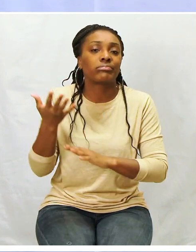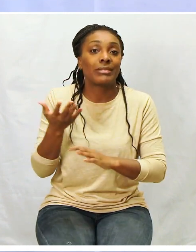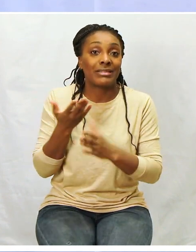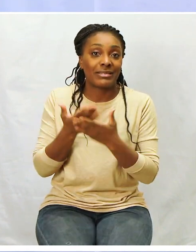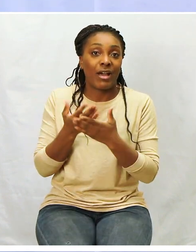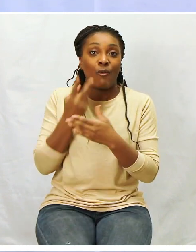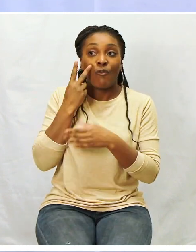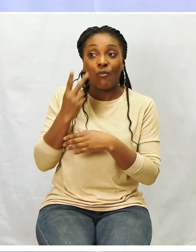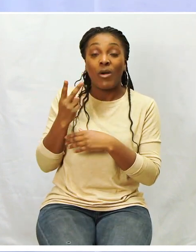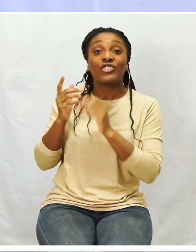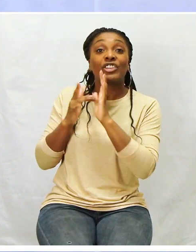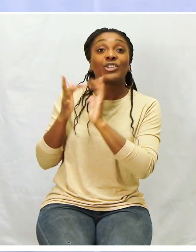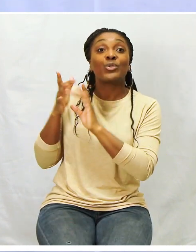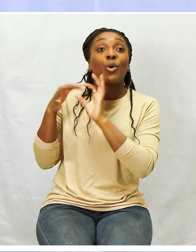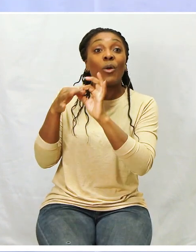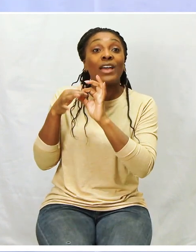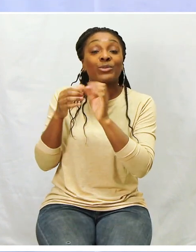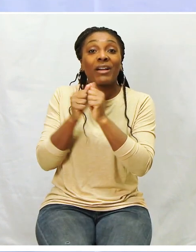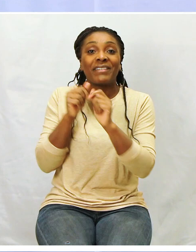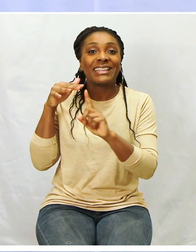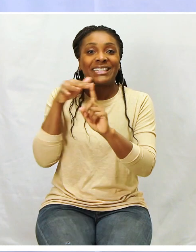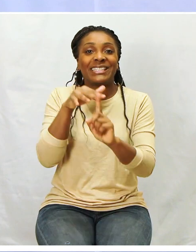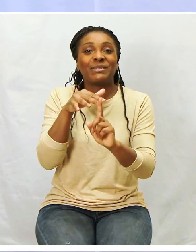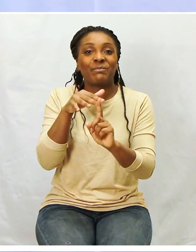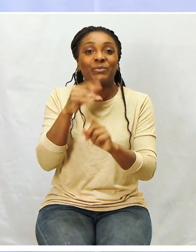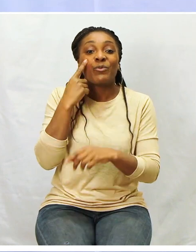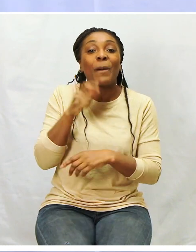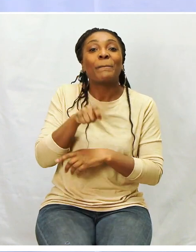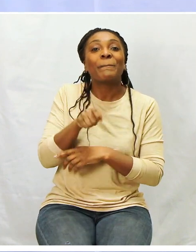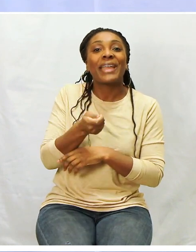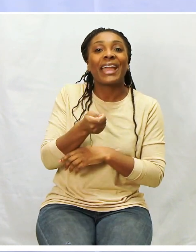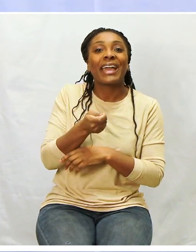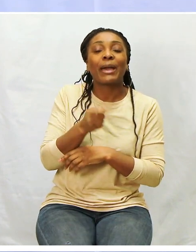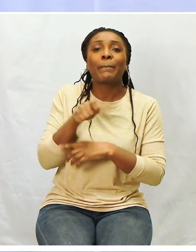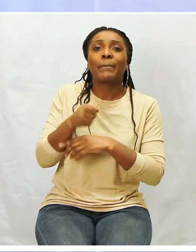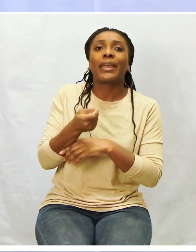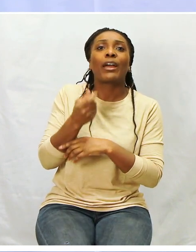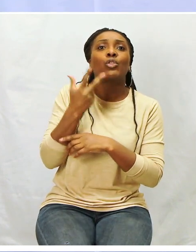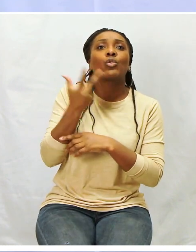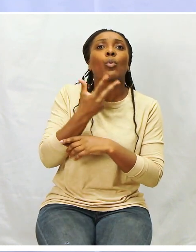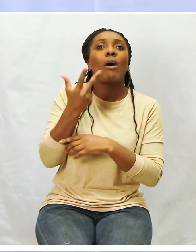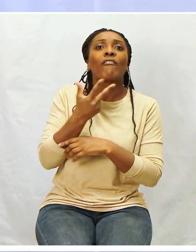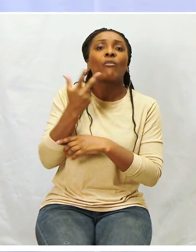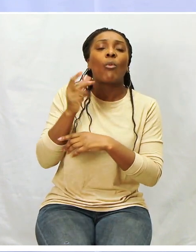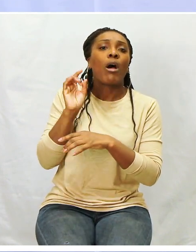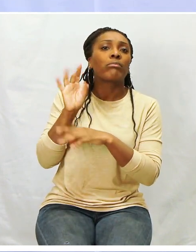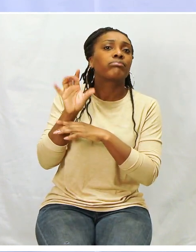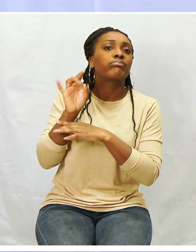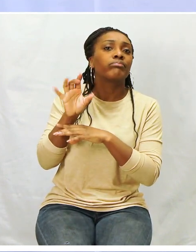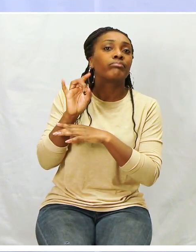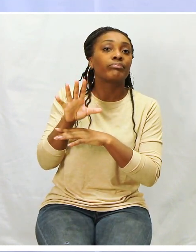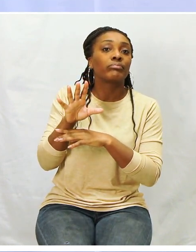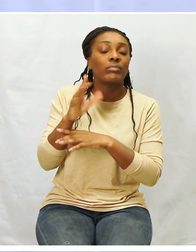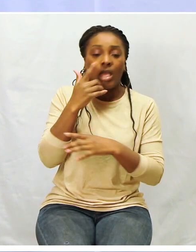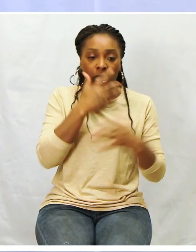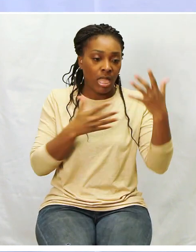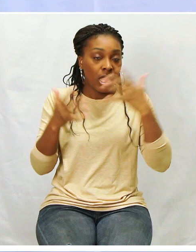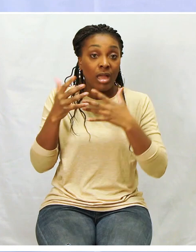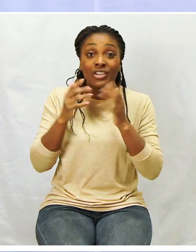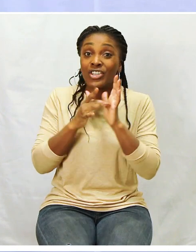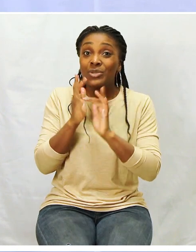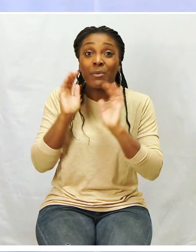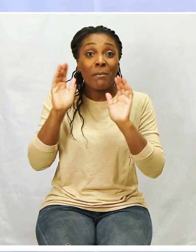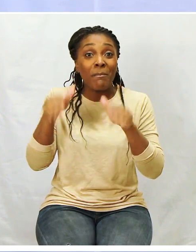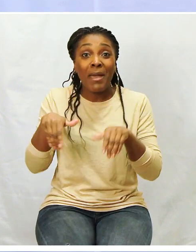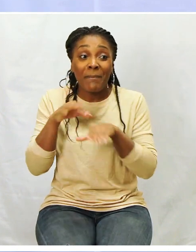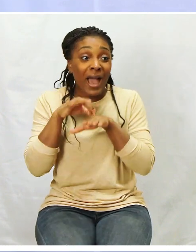sa relation avec les disciples. On voit par exemple avec Pierre, eh bien quand Pierre a renié, qu'il est complètement au fond du trou, eh bien, il continue de l'accompagner